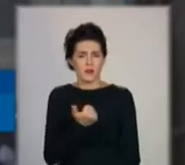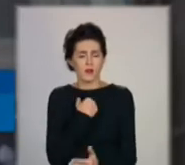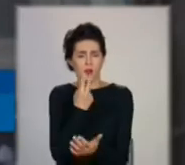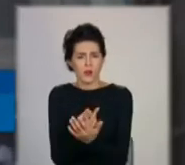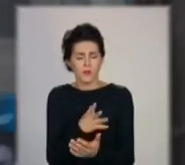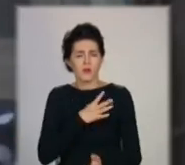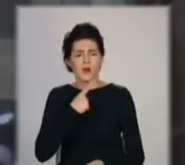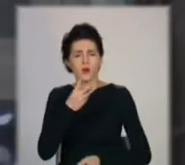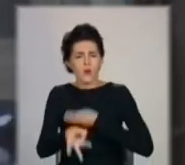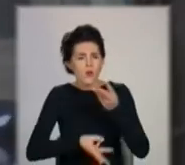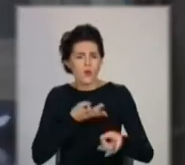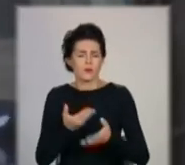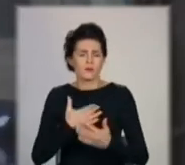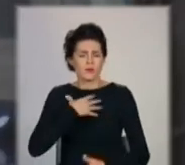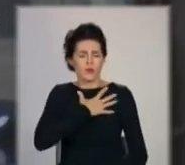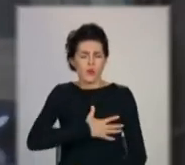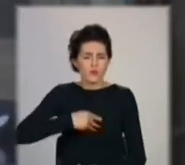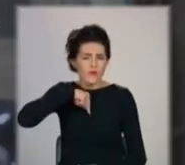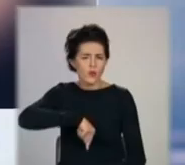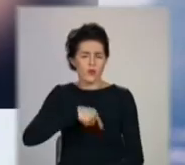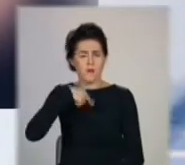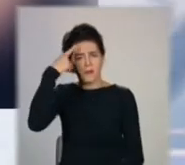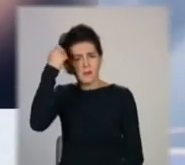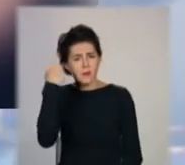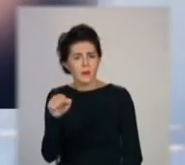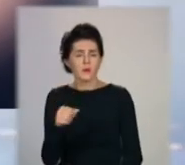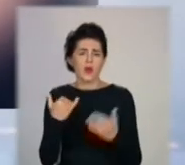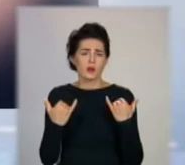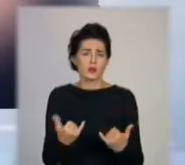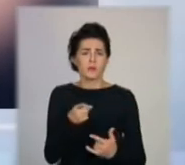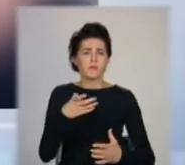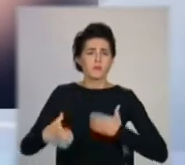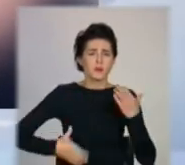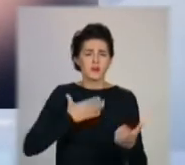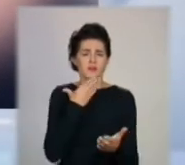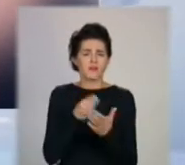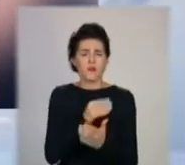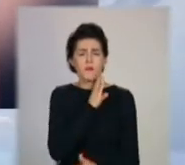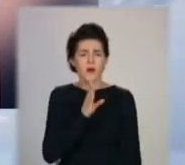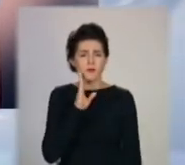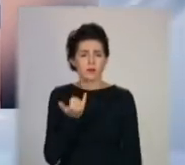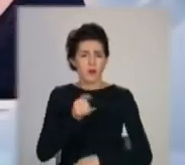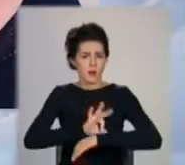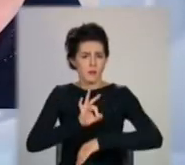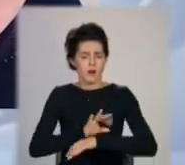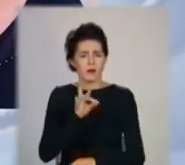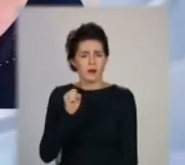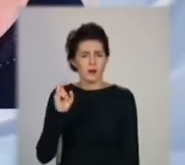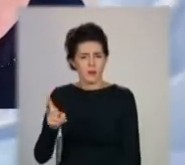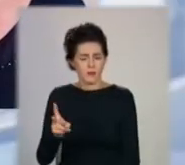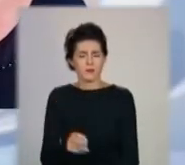була рвота, тошнота, я упала в обморок. Зараз Ганна хвилюється за маму, яка онкохвора. Как